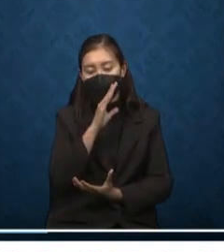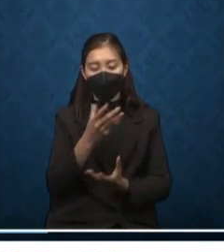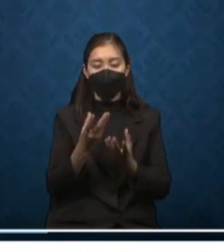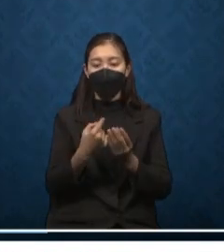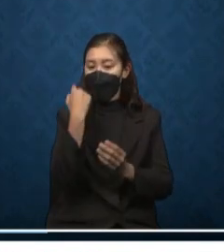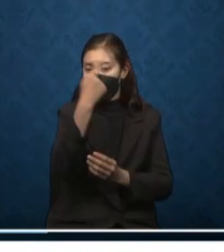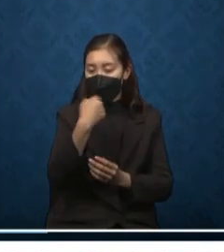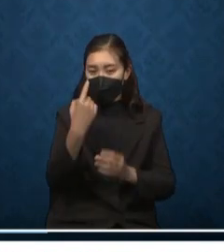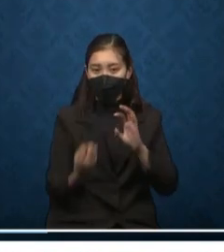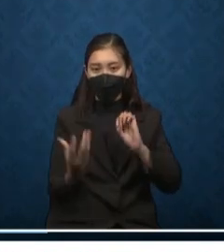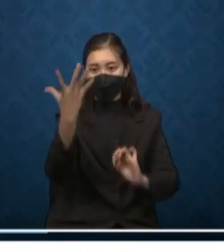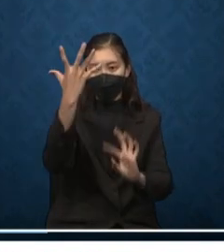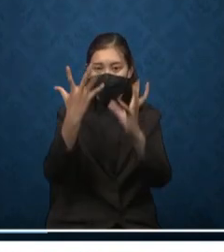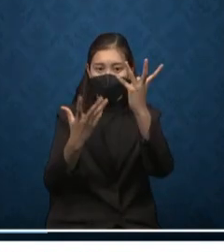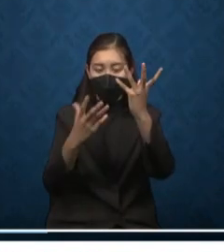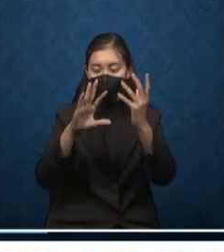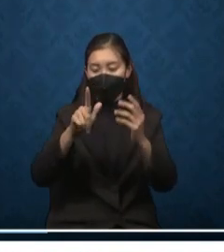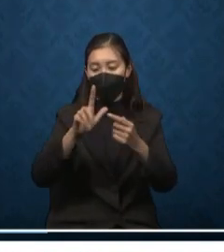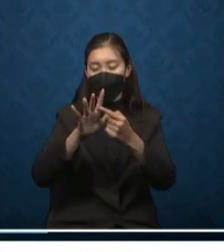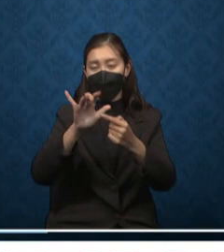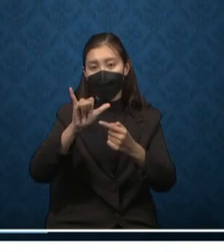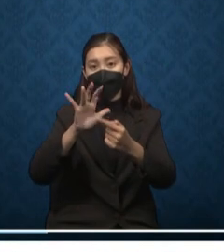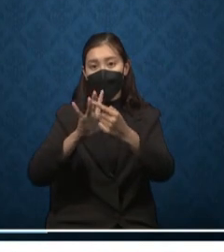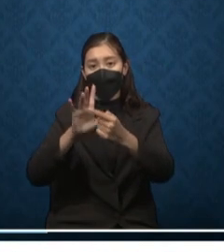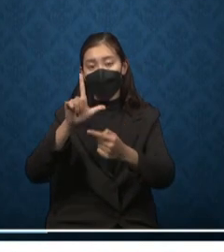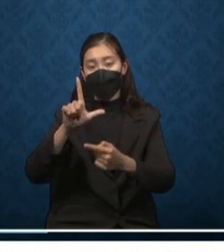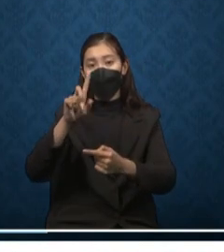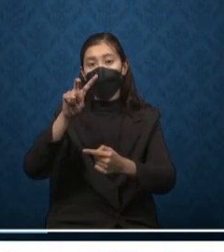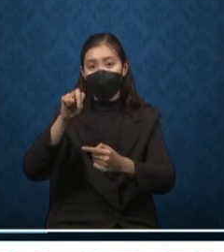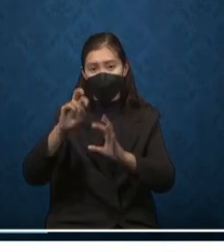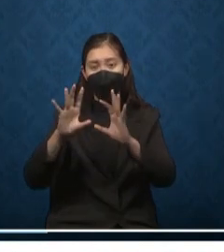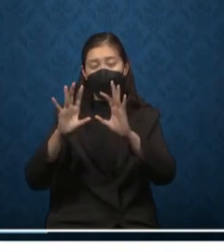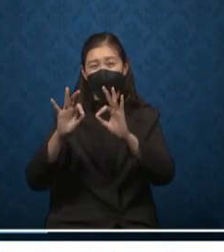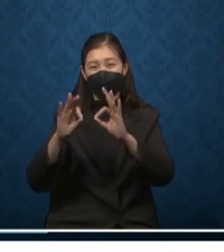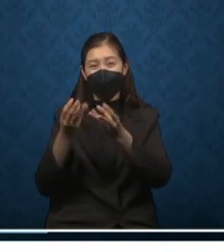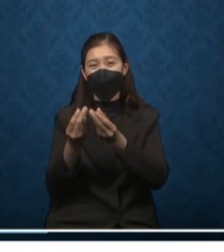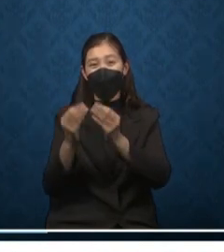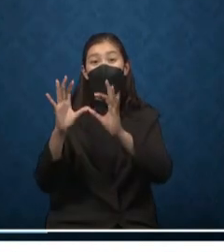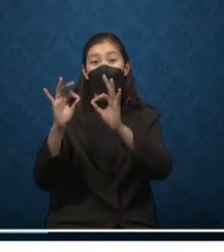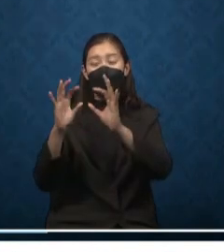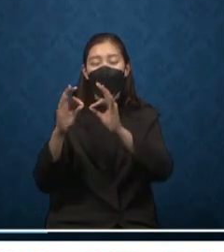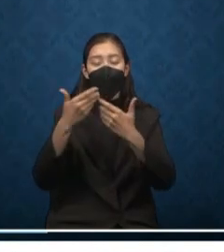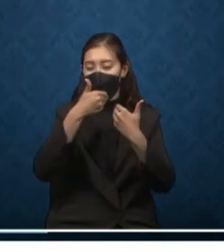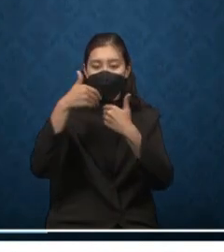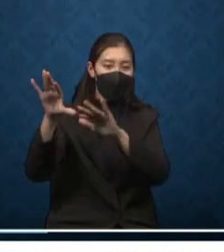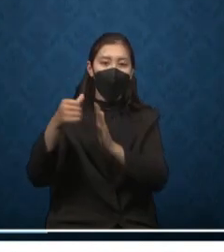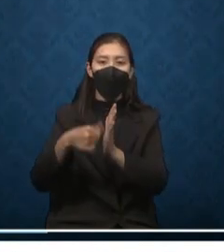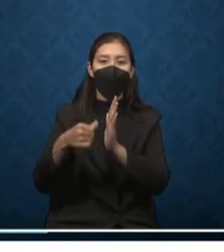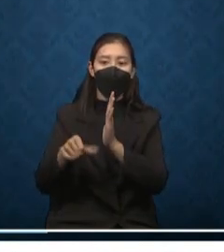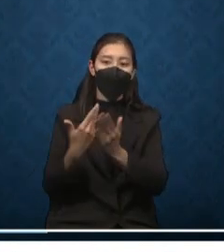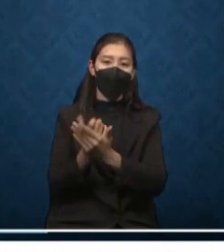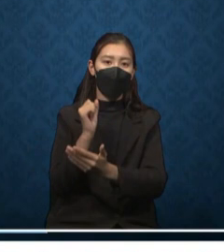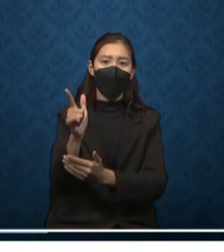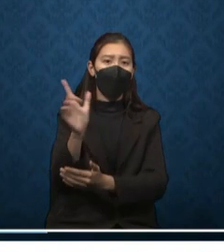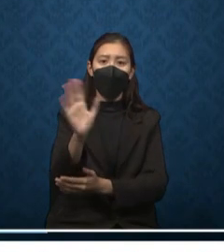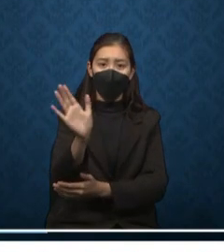ำให้เขาไม่ต้องมีภาระภาษีอย่างน้อยเนี่ยถ้าเจ้าของจะยังปล่อยให้มันยังคงรกเหมือนเดิมแต่มันไม่ได้ร้างนะครับเพราะมันได้